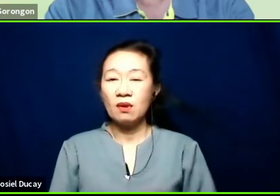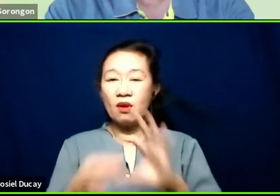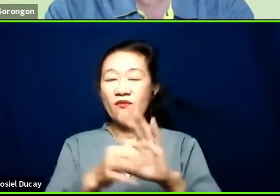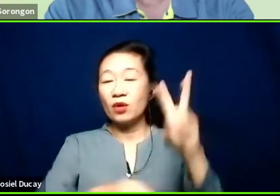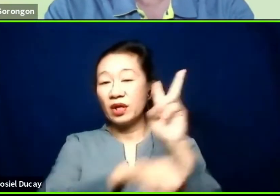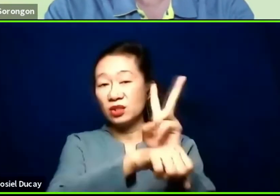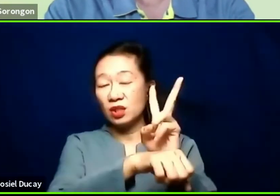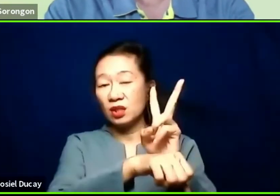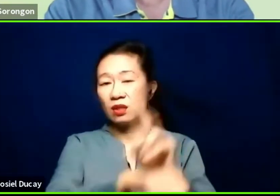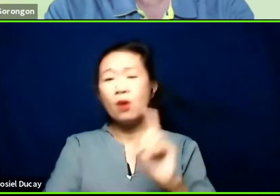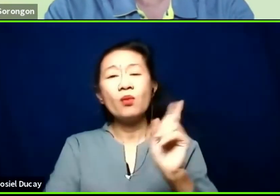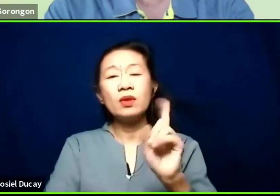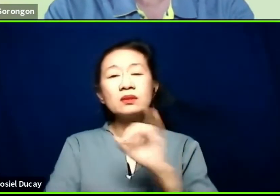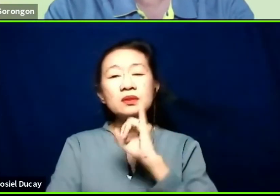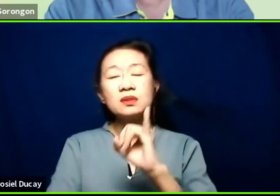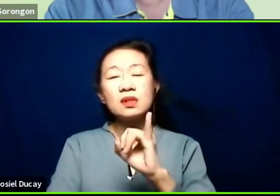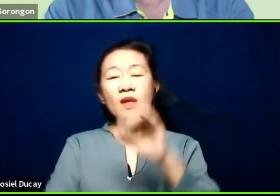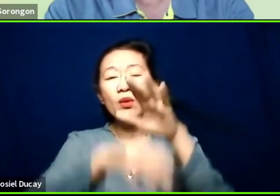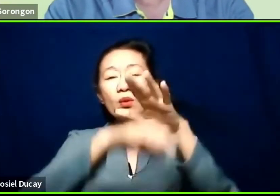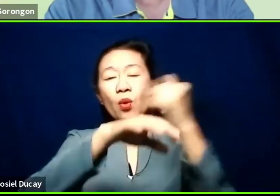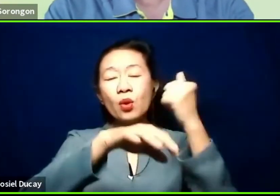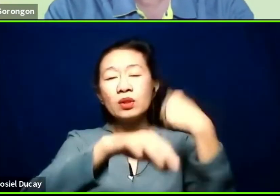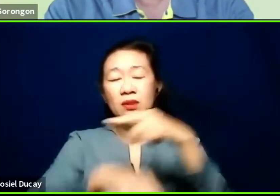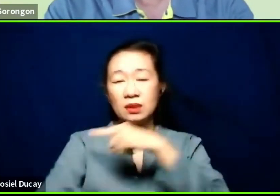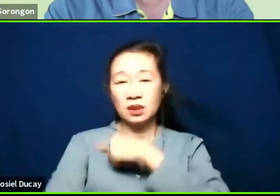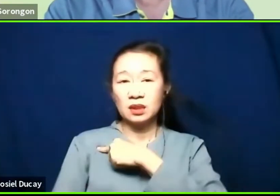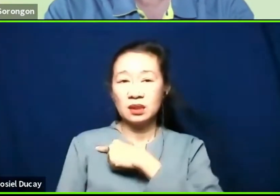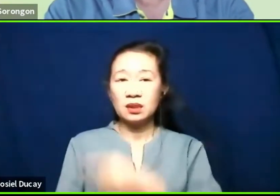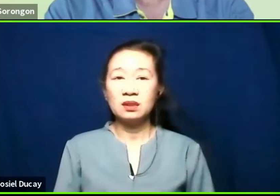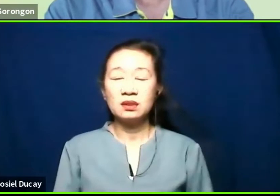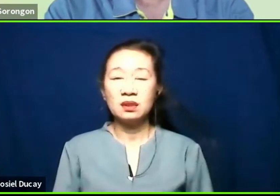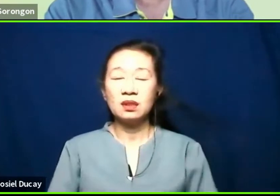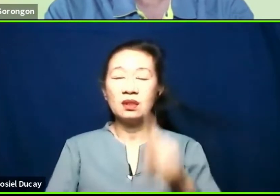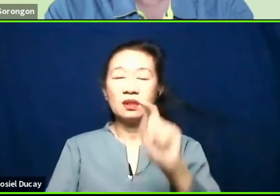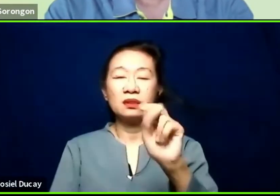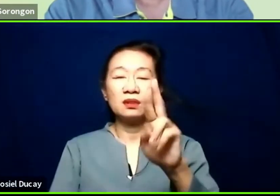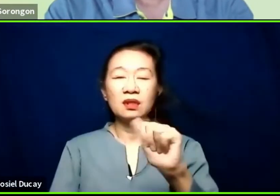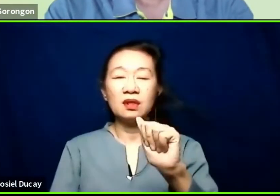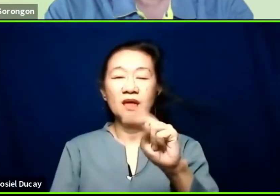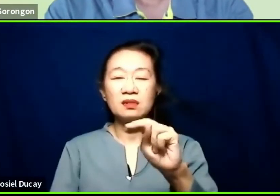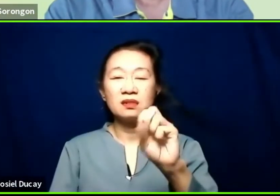vocational? Ano ba ang tinatawag natin na transition?